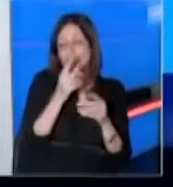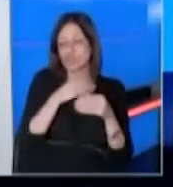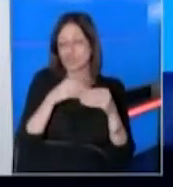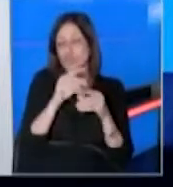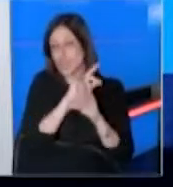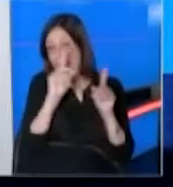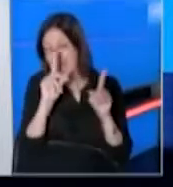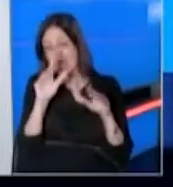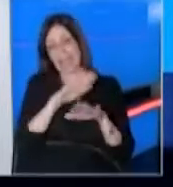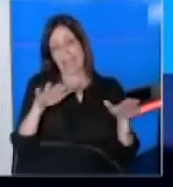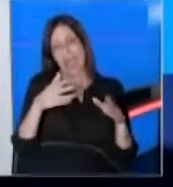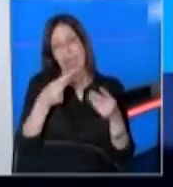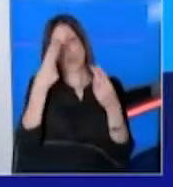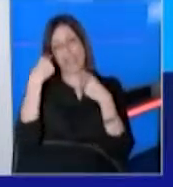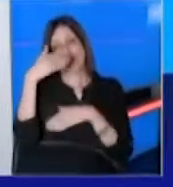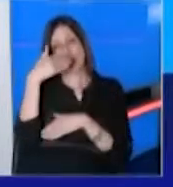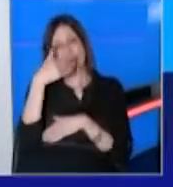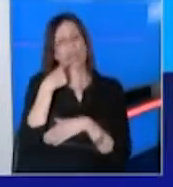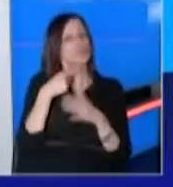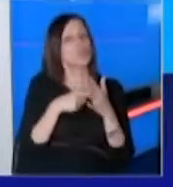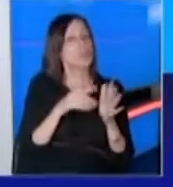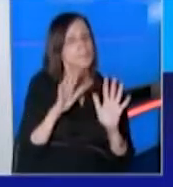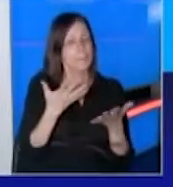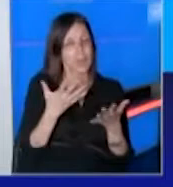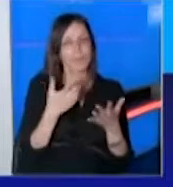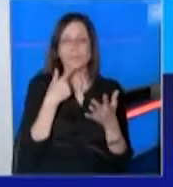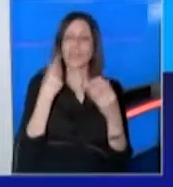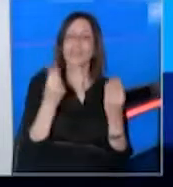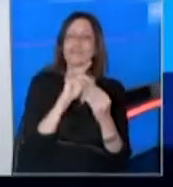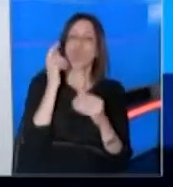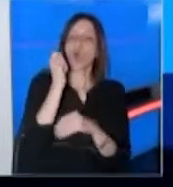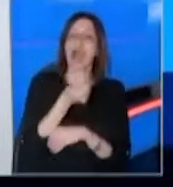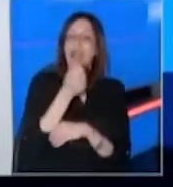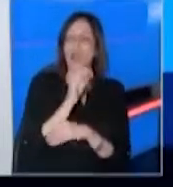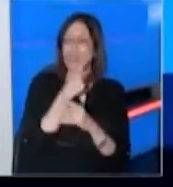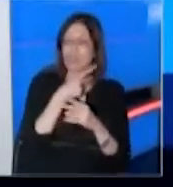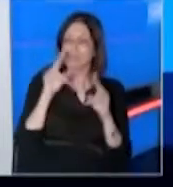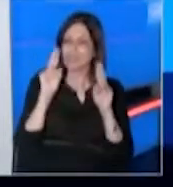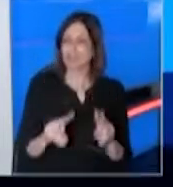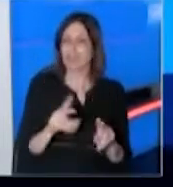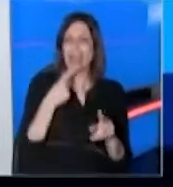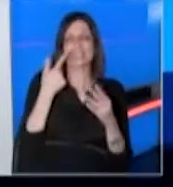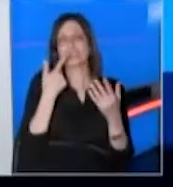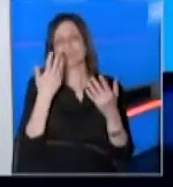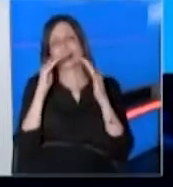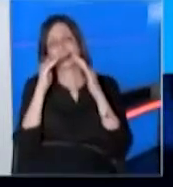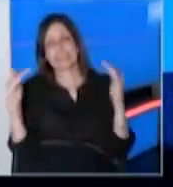חורג, הקרקע חוזרת למדינה. תן דוגמה לשימוש חורג. כל דבר שהוא לא חקלאות פרופר,